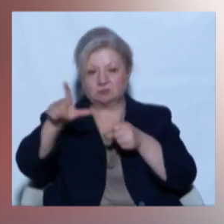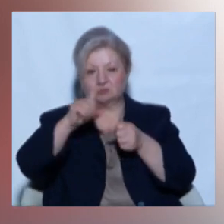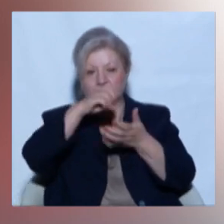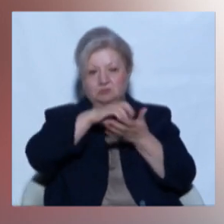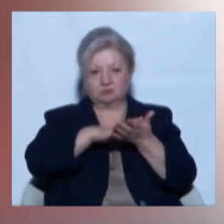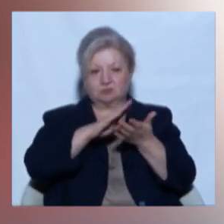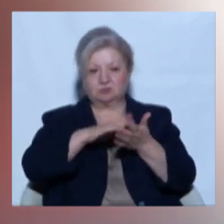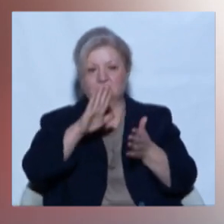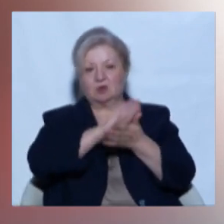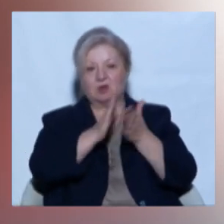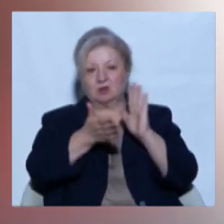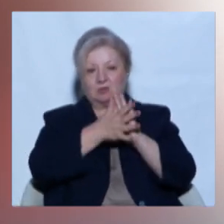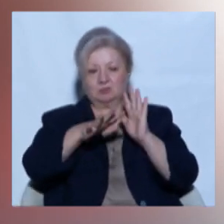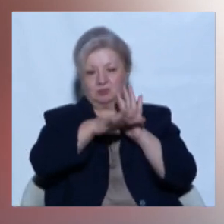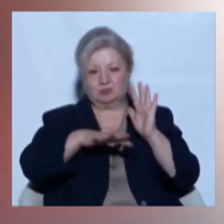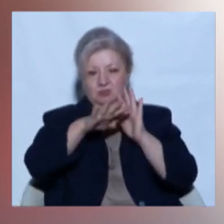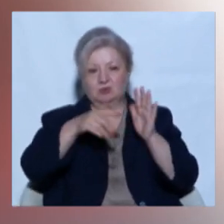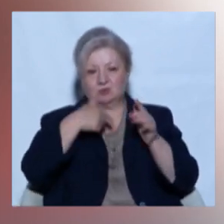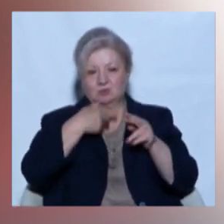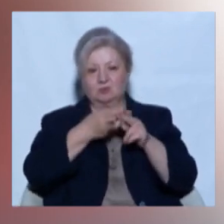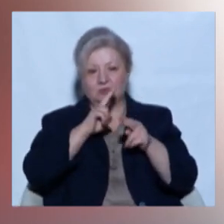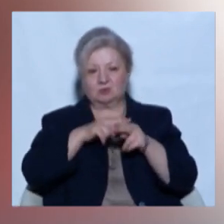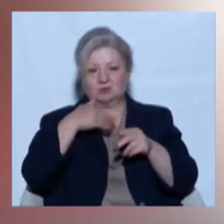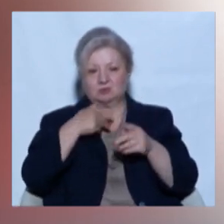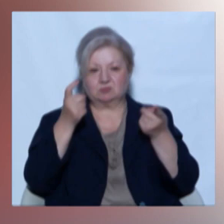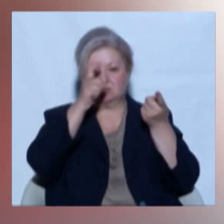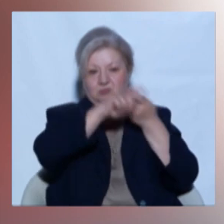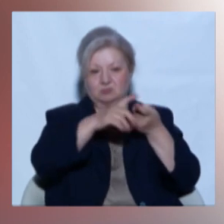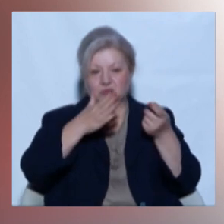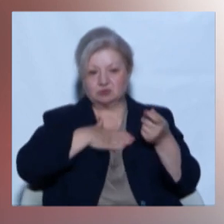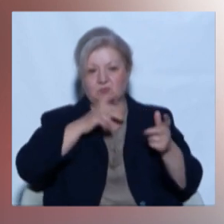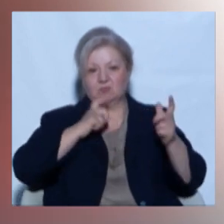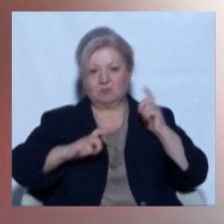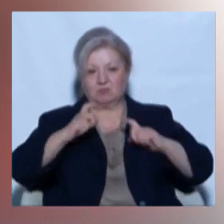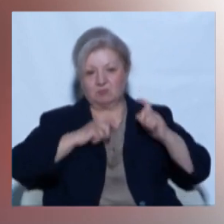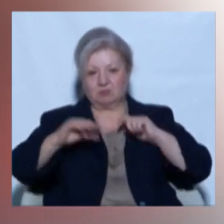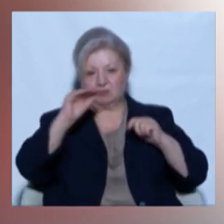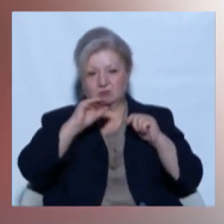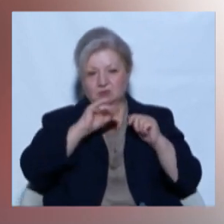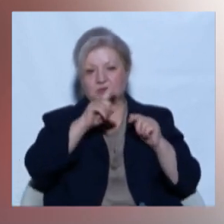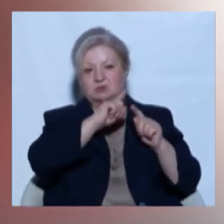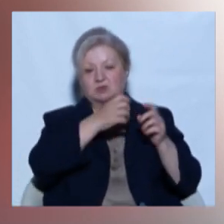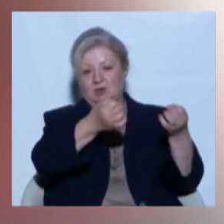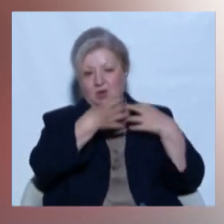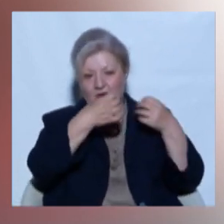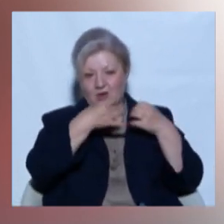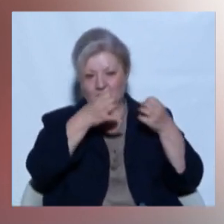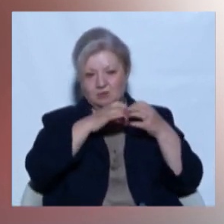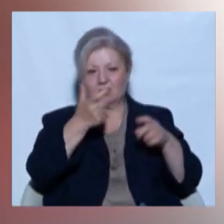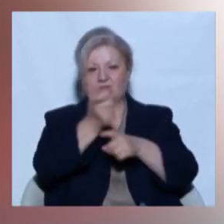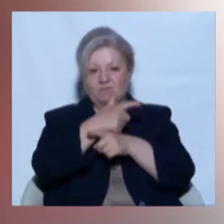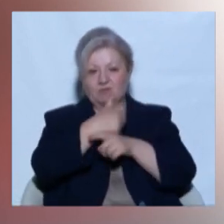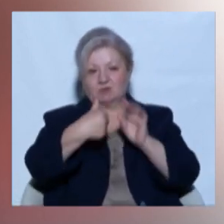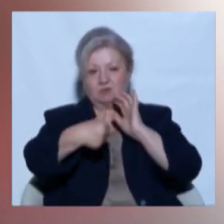გარემო პირობებში. ამისთვის დავუკავშირე ჩემს ფიზიკის მასწავლებელს, რომელმაც გარკვეული რეკომენდაციები მომცა. ვიდეოს